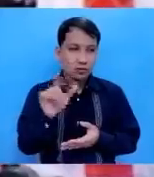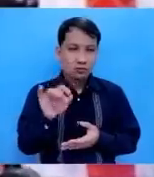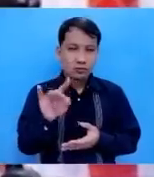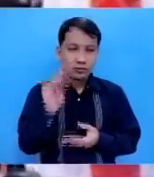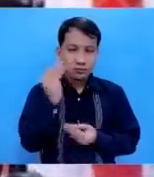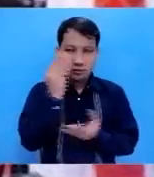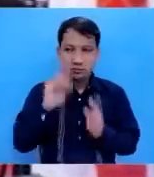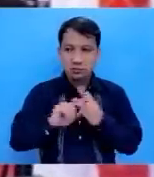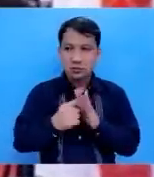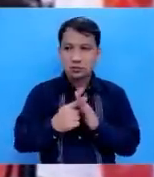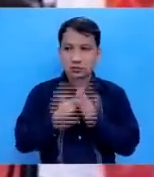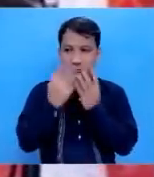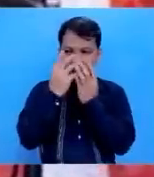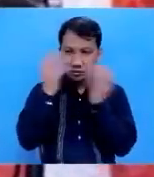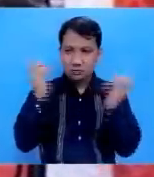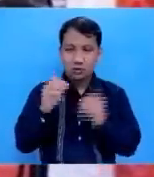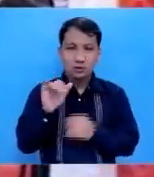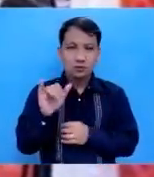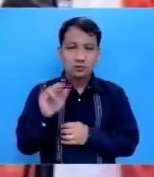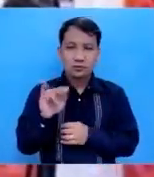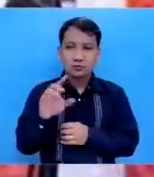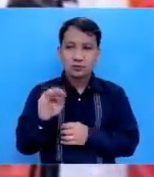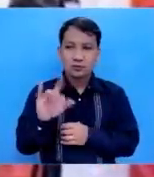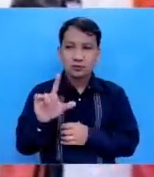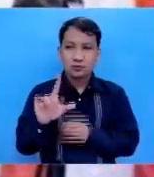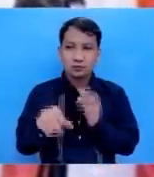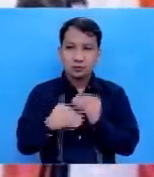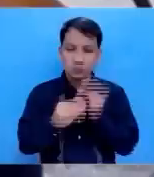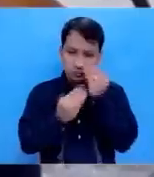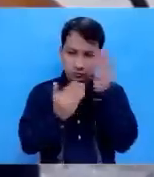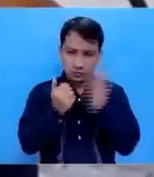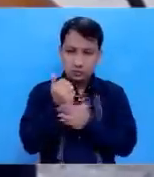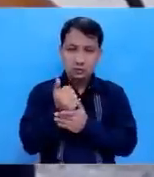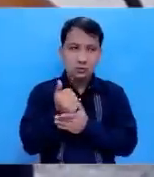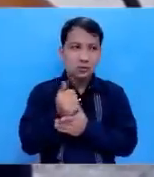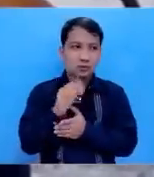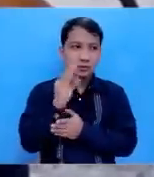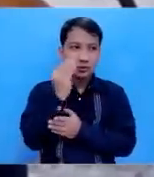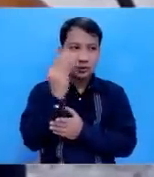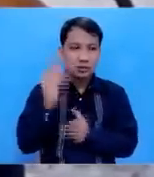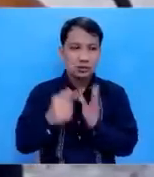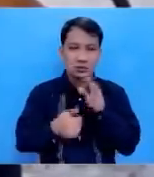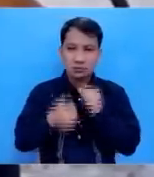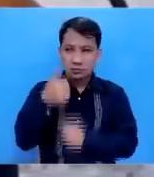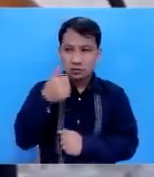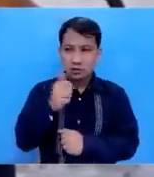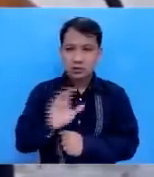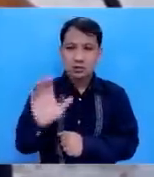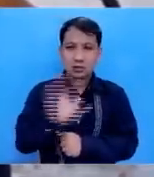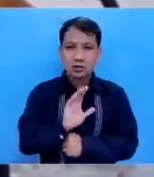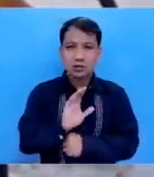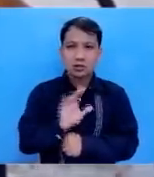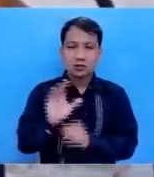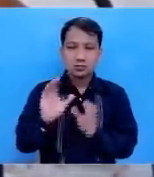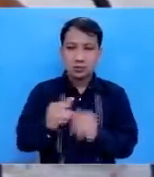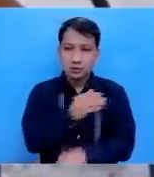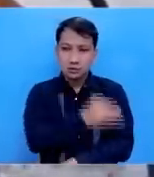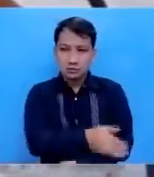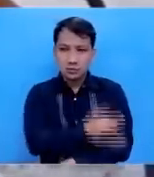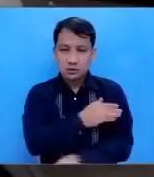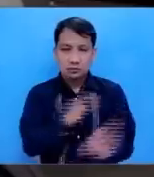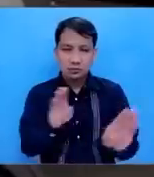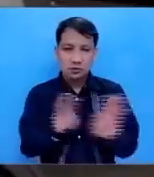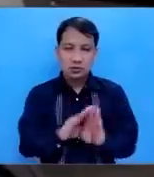nagsimula ang galit ni Yumol sa kanila nang ipag-utos ng Bangsamoro government na ipasara ang kanyang infirmary clinic.